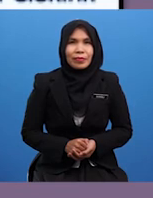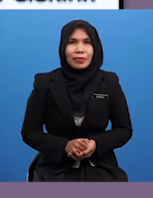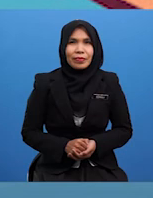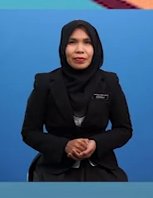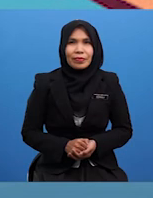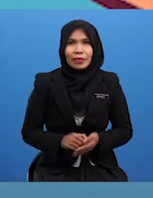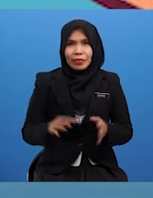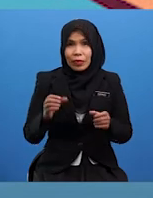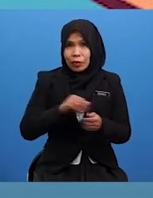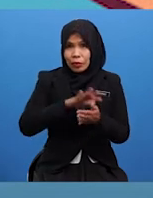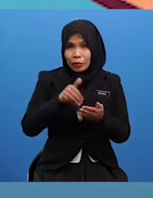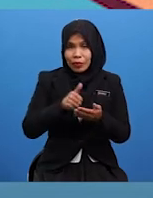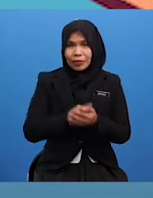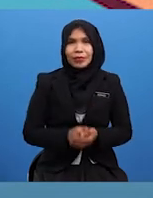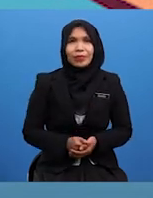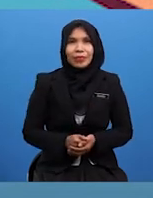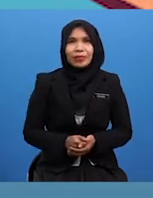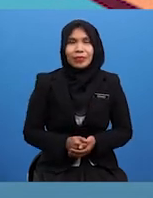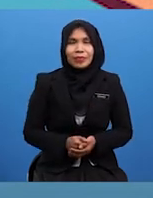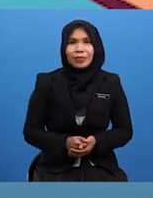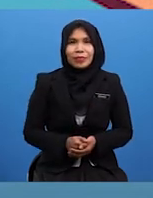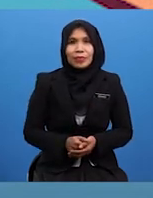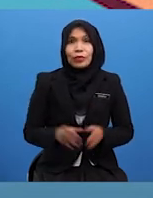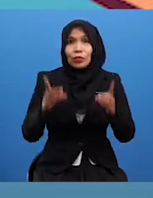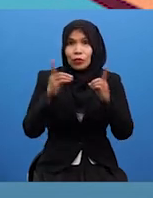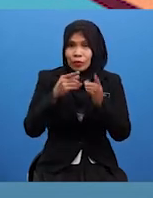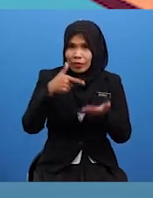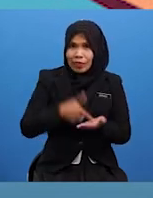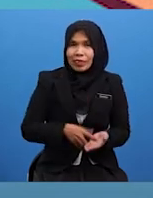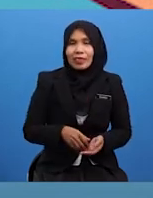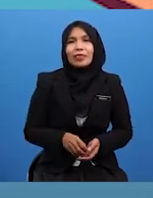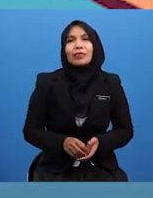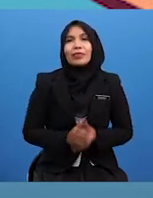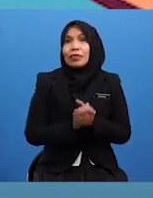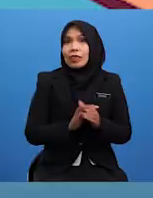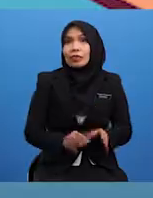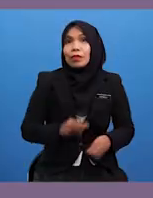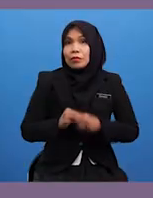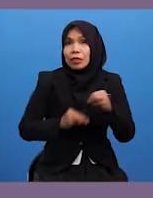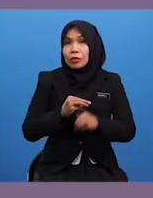Dapat semuanya kan? Sehingga kita berjumpa lagi. Selamat maju jaya.